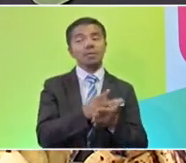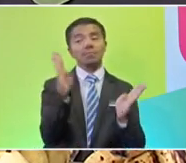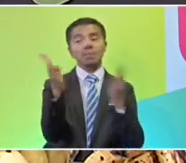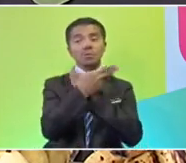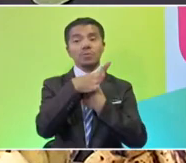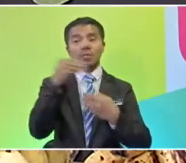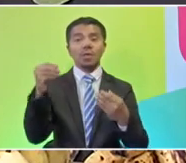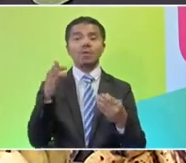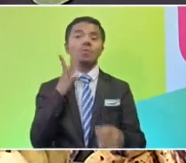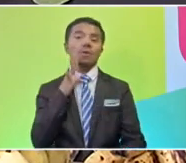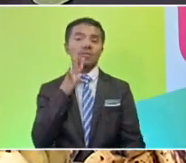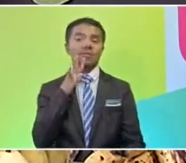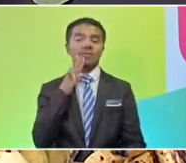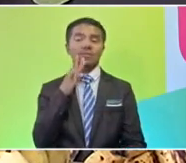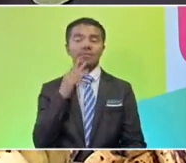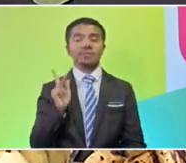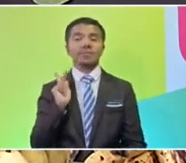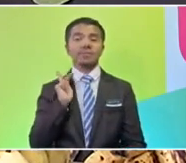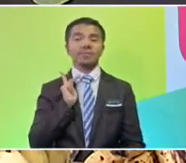banyak lagi